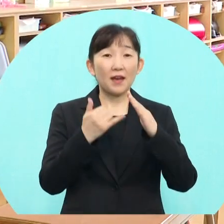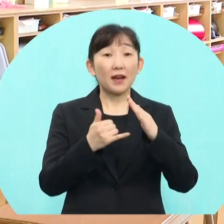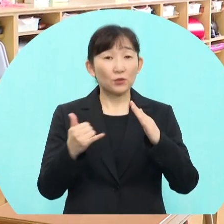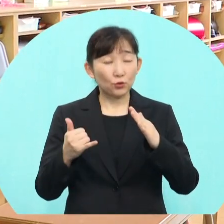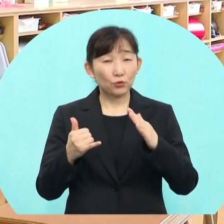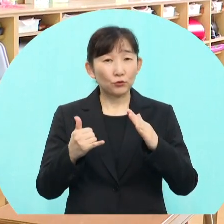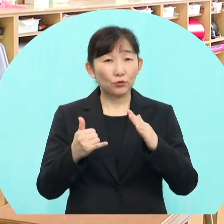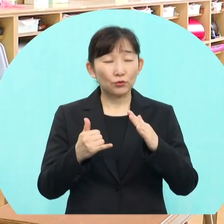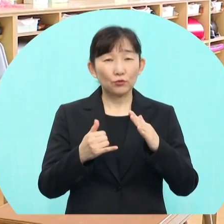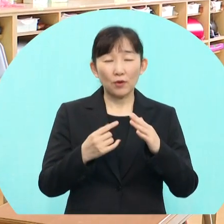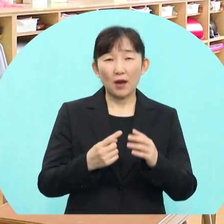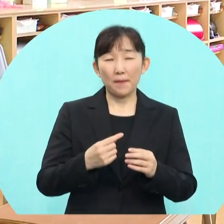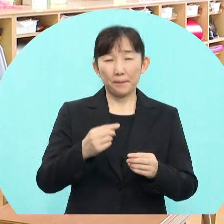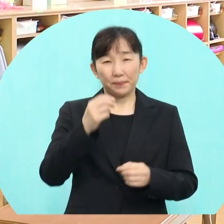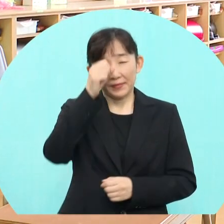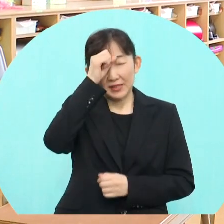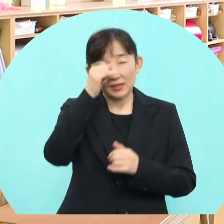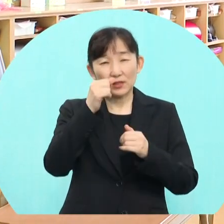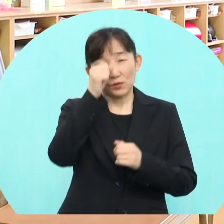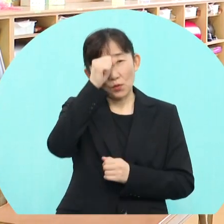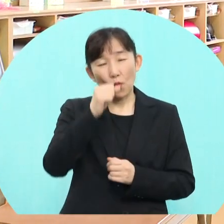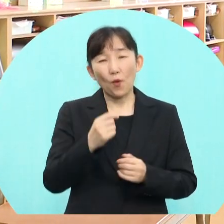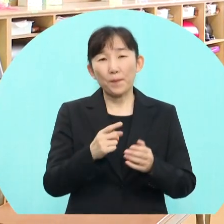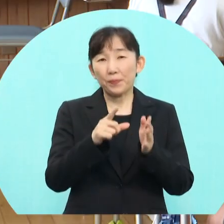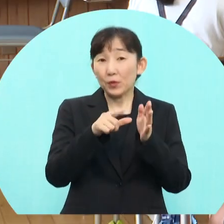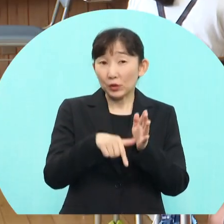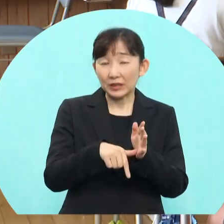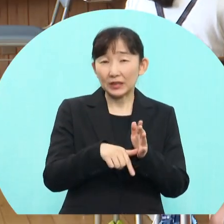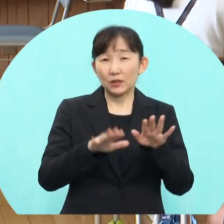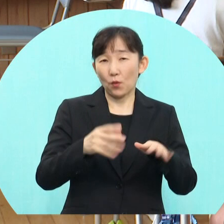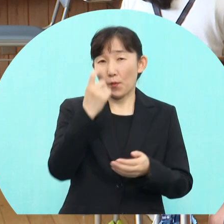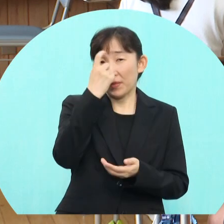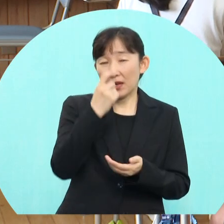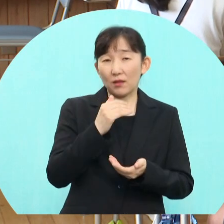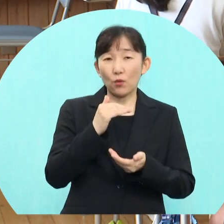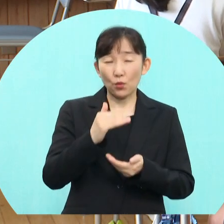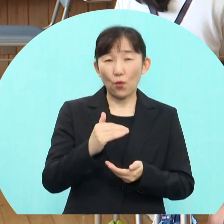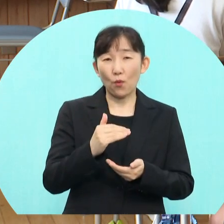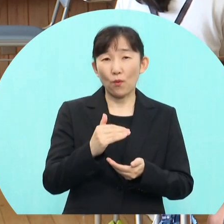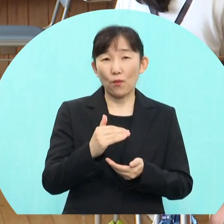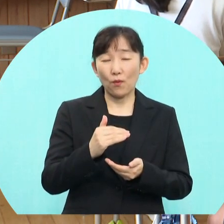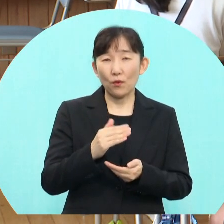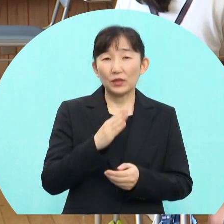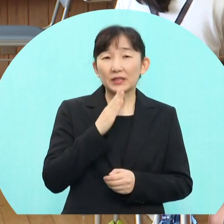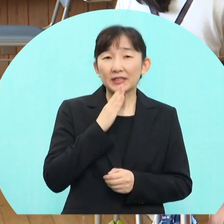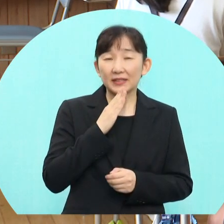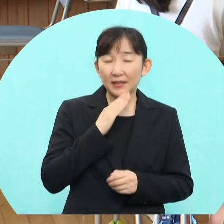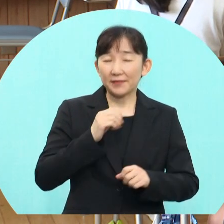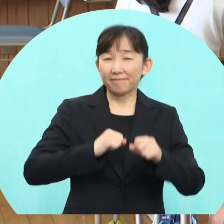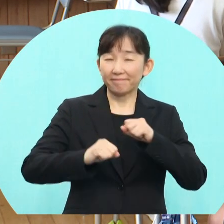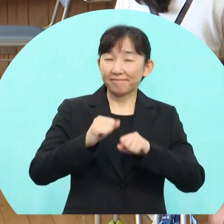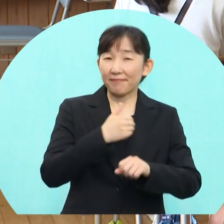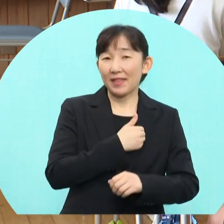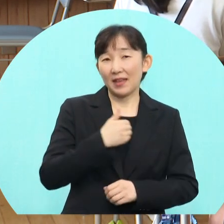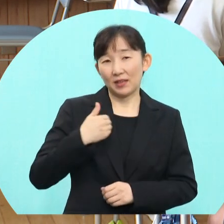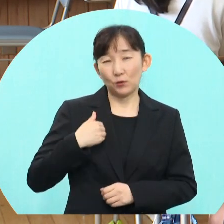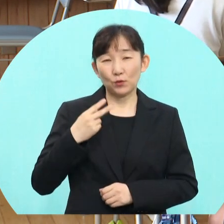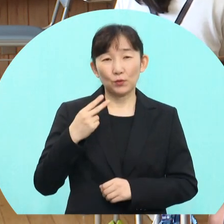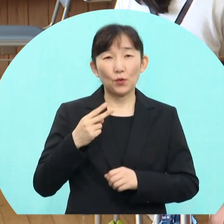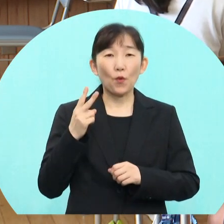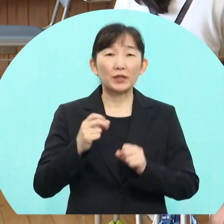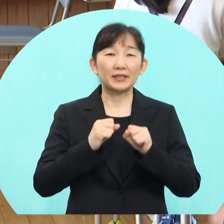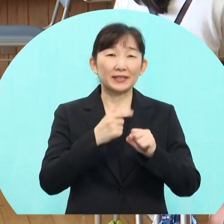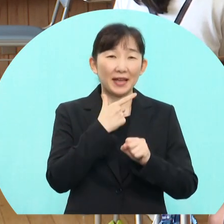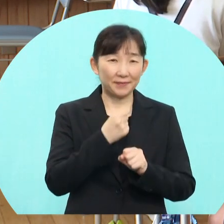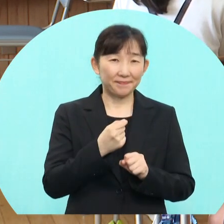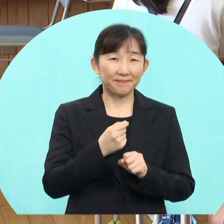家族の人とかが認知症になったら、今日教えてもらったことをその実際に行動できるようにしたいと